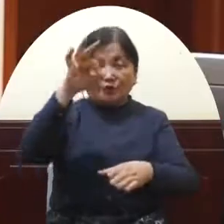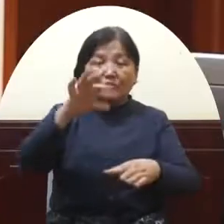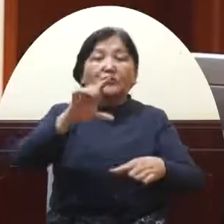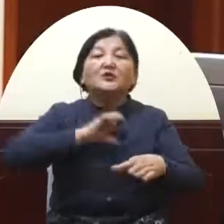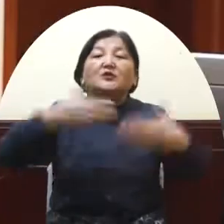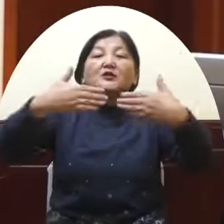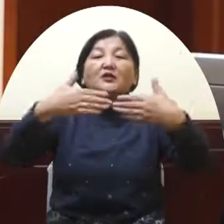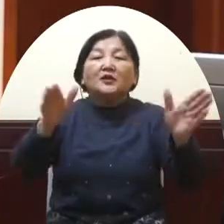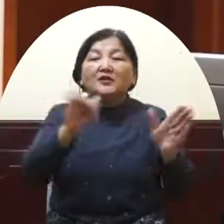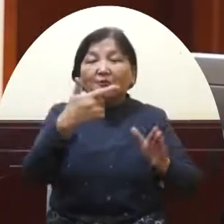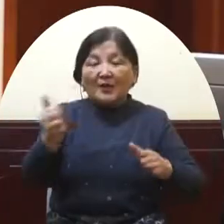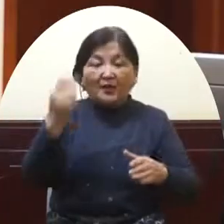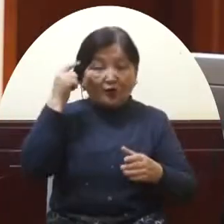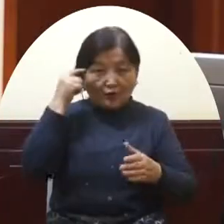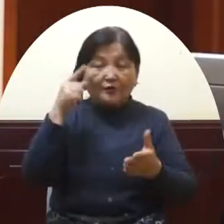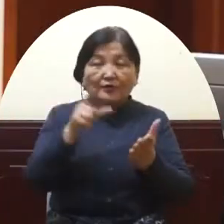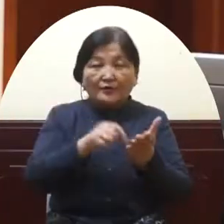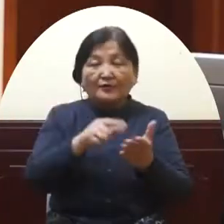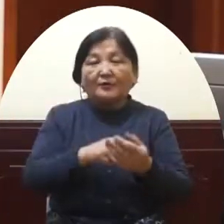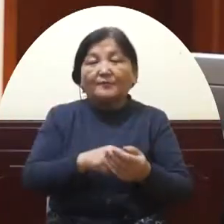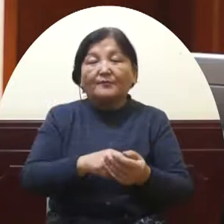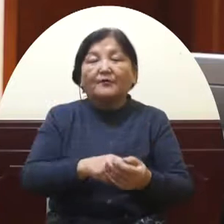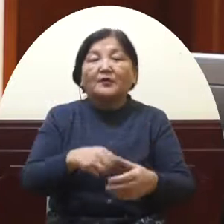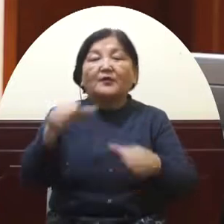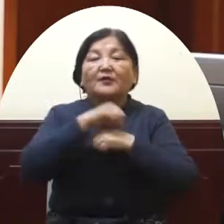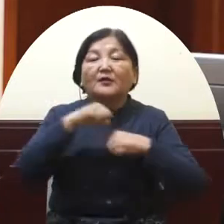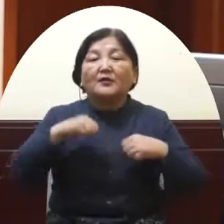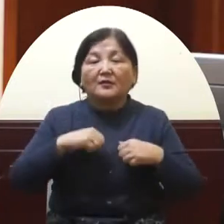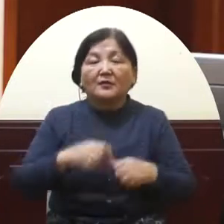За иргэний хуулинд бол иргэн чадамжтай